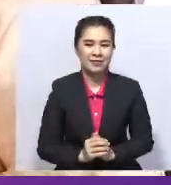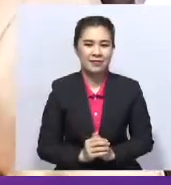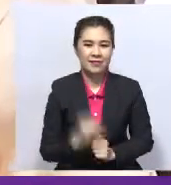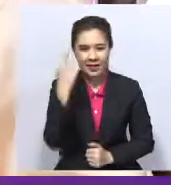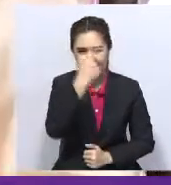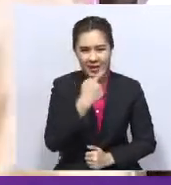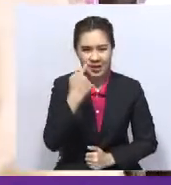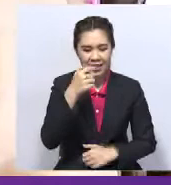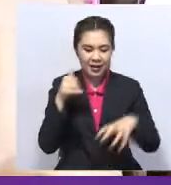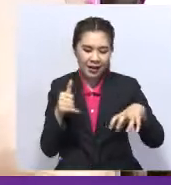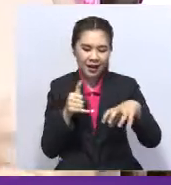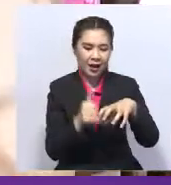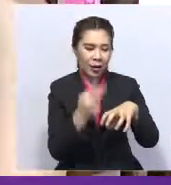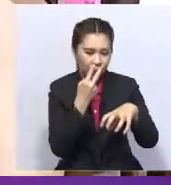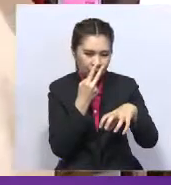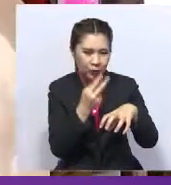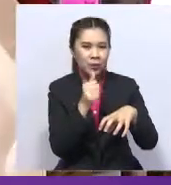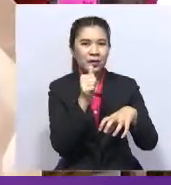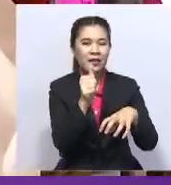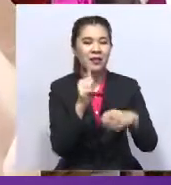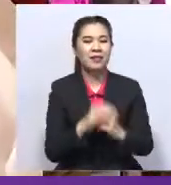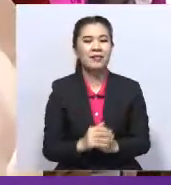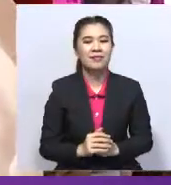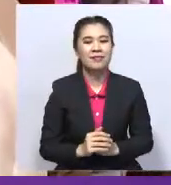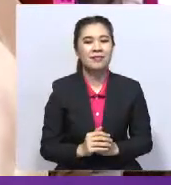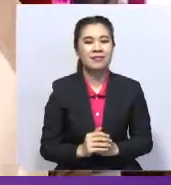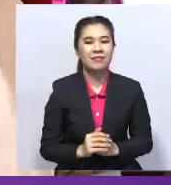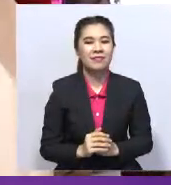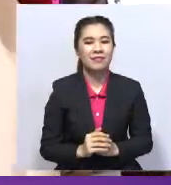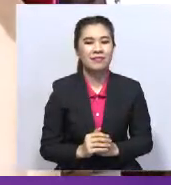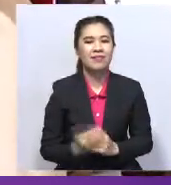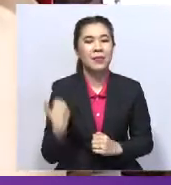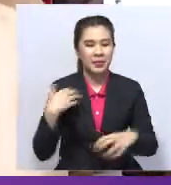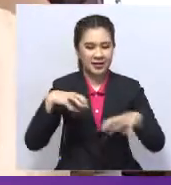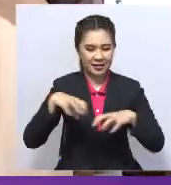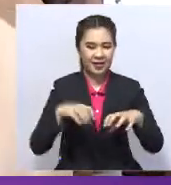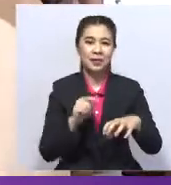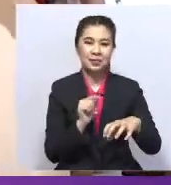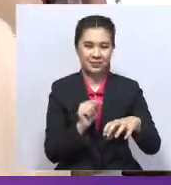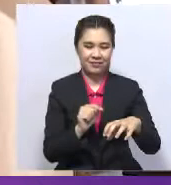ยี่ยมชมโรงพักโบราณนะครับก็เดินทางมาได้ก็น่าจะมีในงานนี้งานเดียวแล้วล่ะนะ